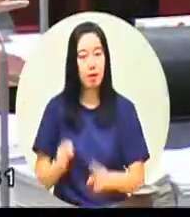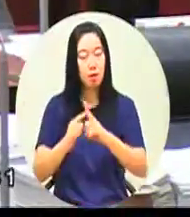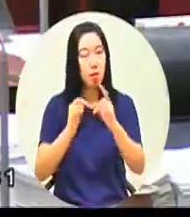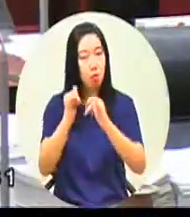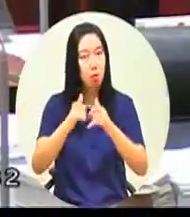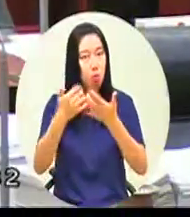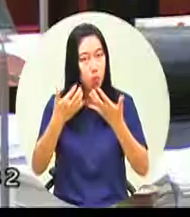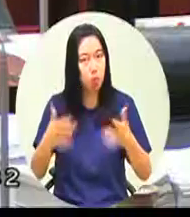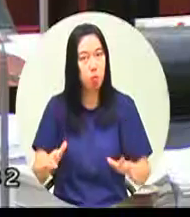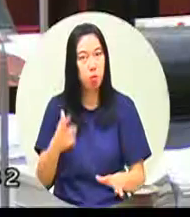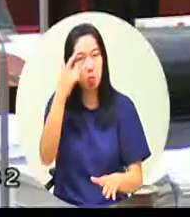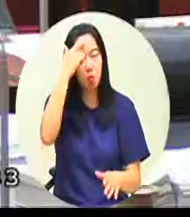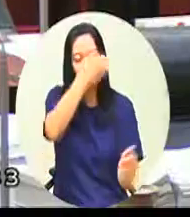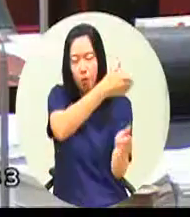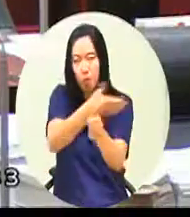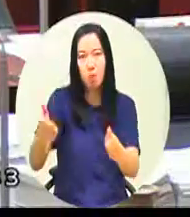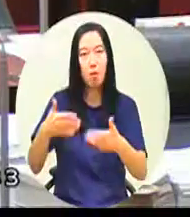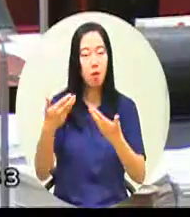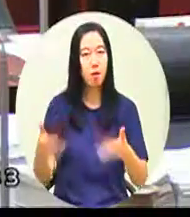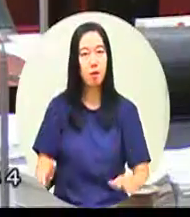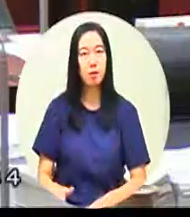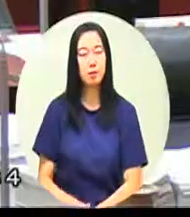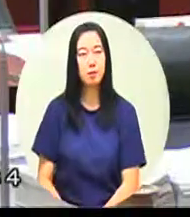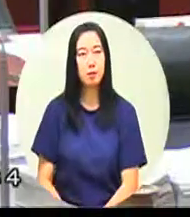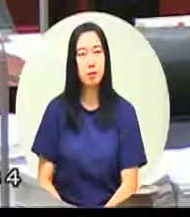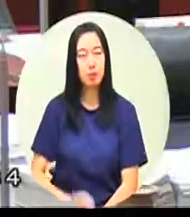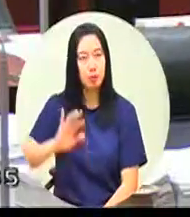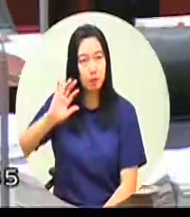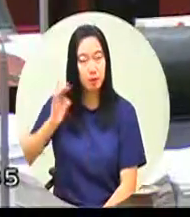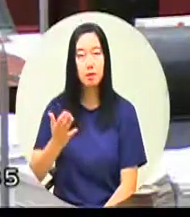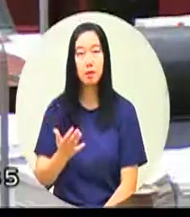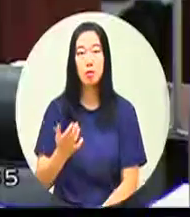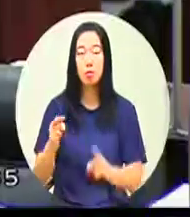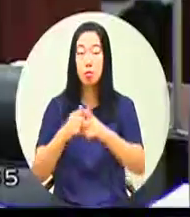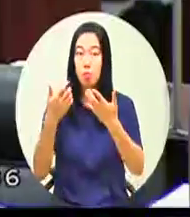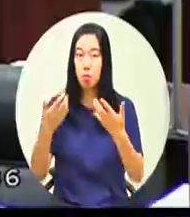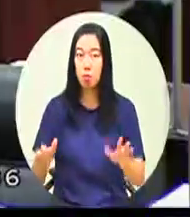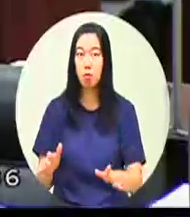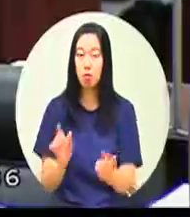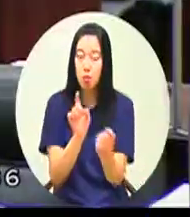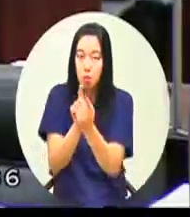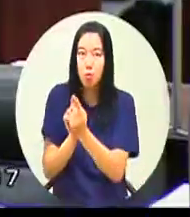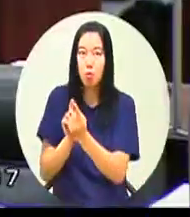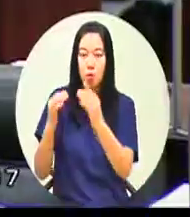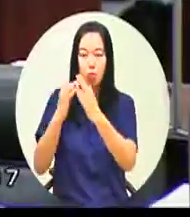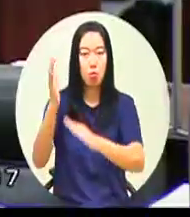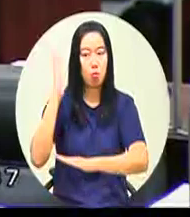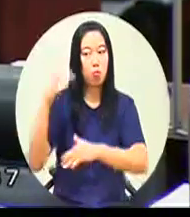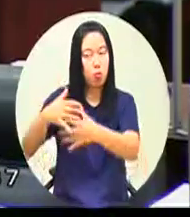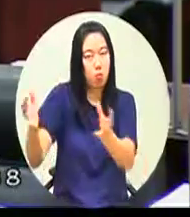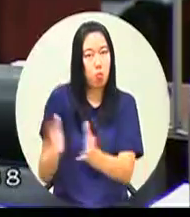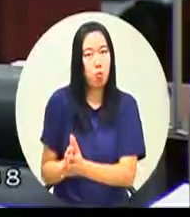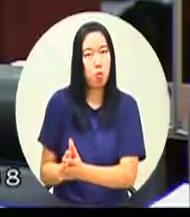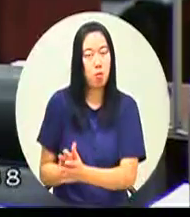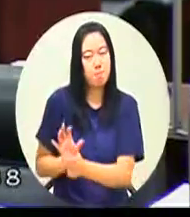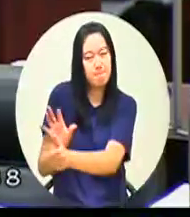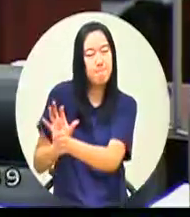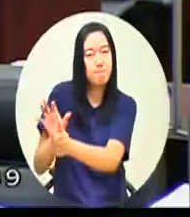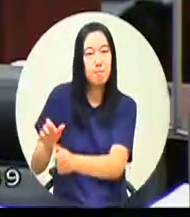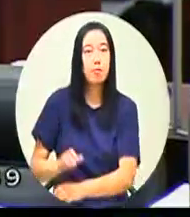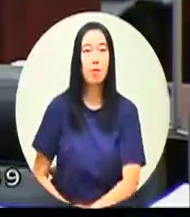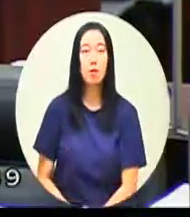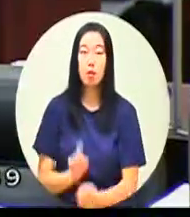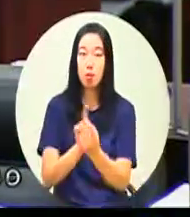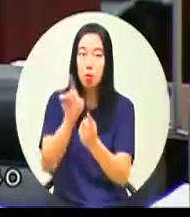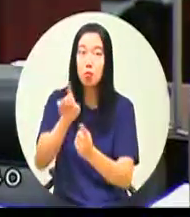吼都造成损害。不过呢，还是很多人啊，对我们事务团队啊，就是这次啊